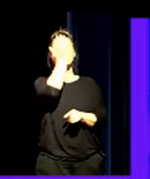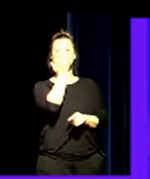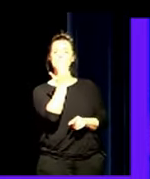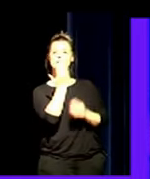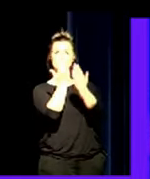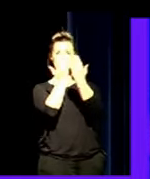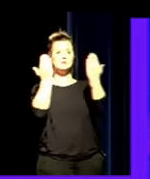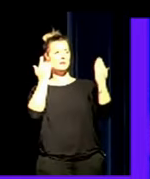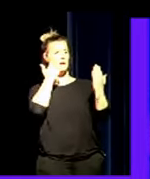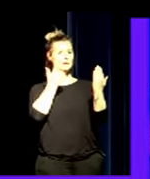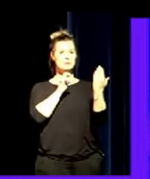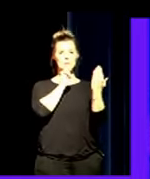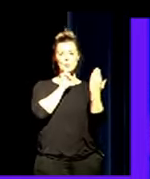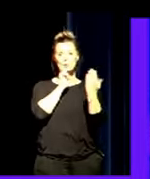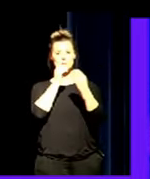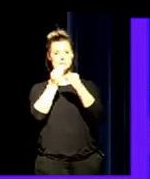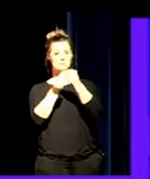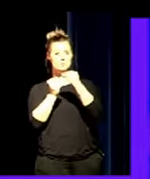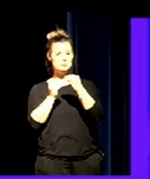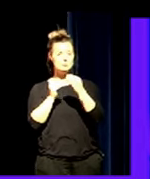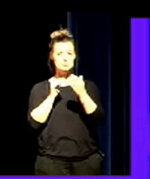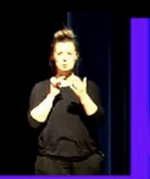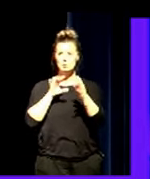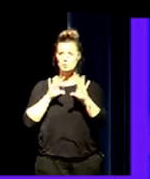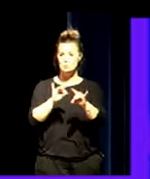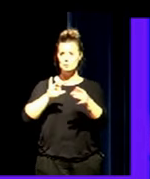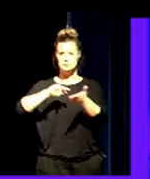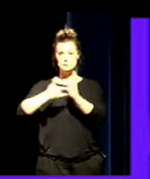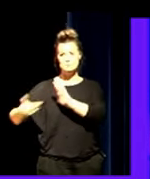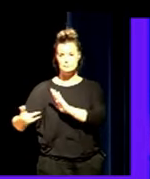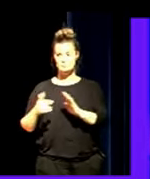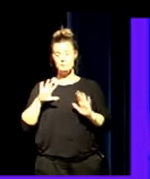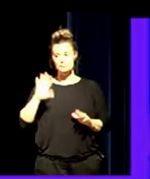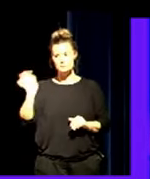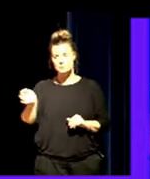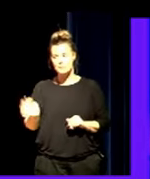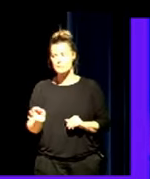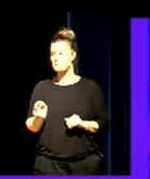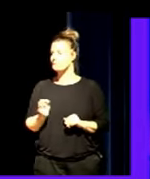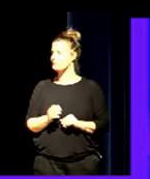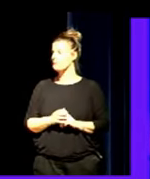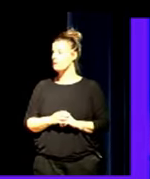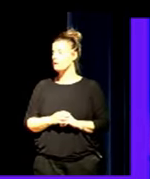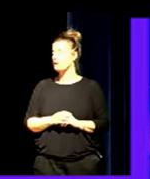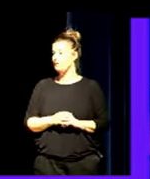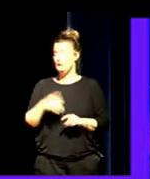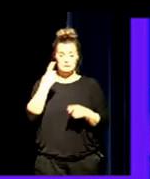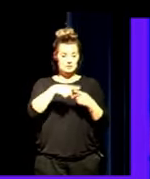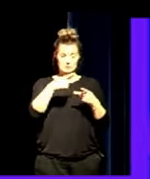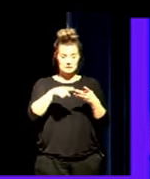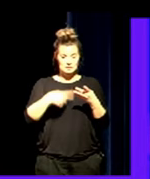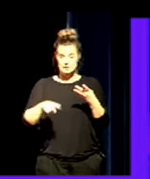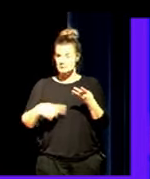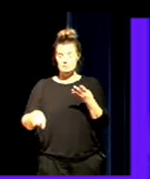ditugun, ez da? Lehen geneuzkan arazoak, baina egia da, badauz dela, ez da? Hainbat, elementu egiten